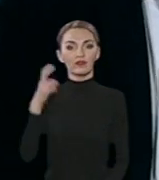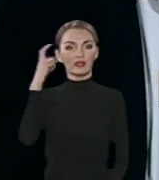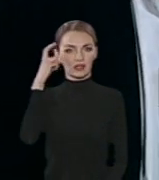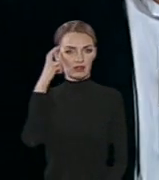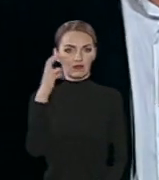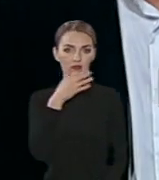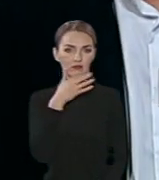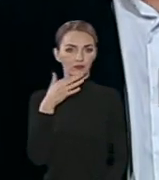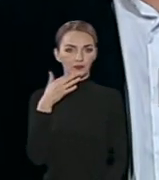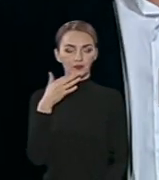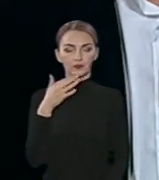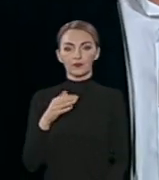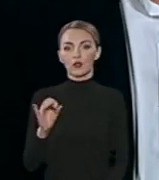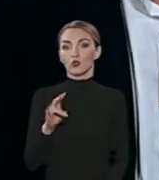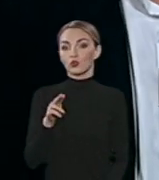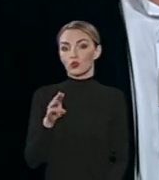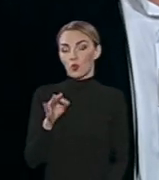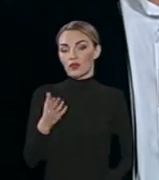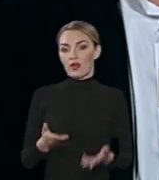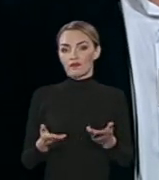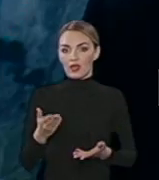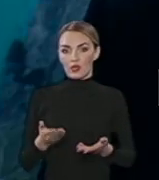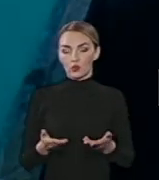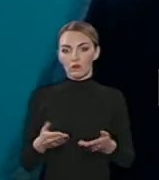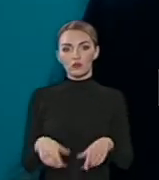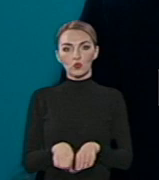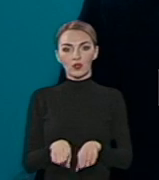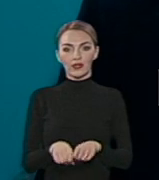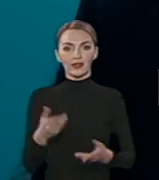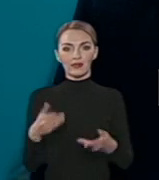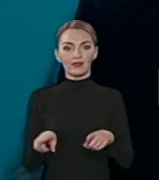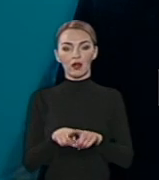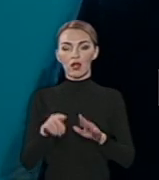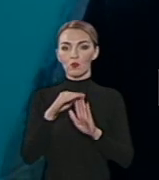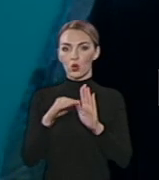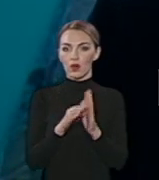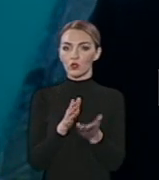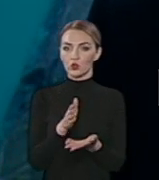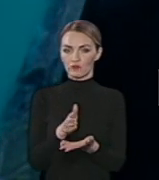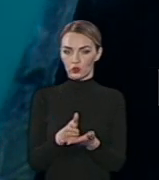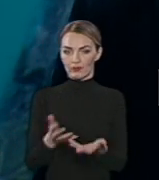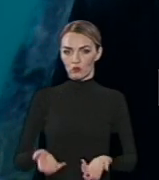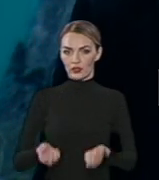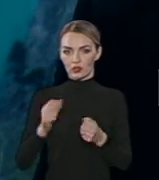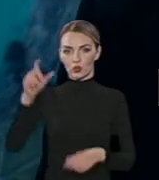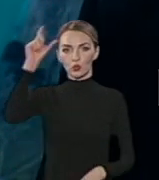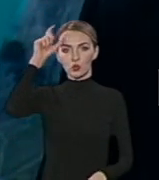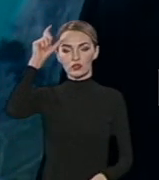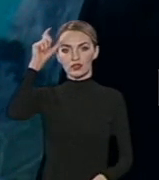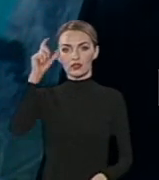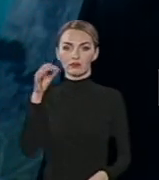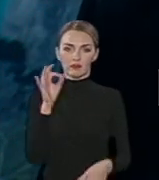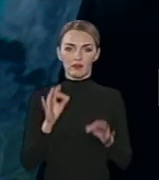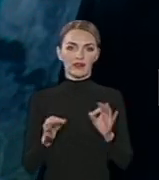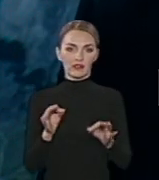их достаточно большое количество, то, наверное, все-таки, если такая программа существует при поддержке Турции,